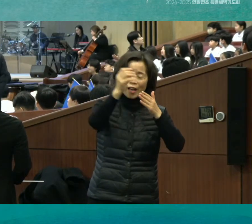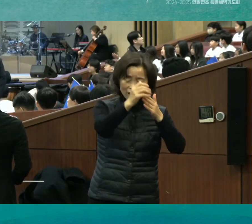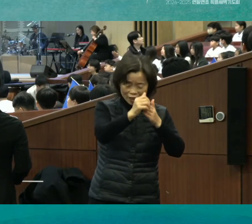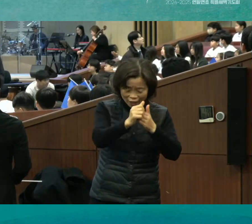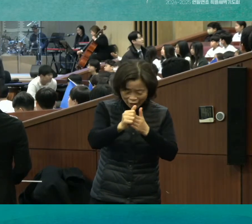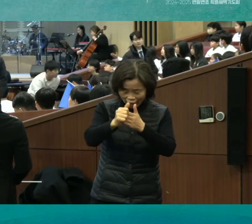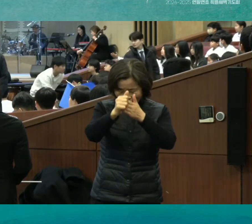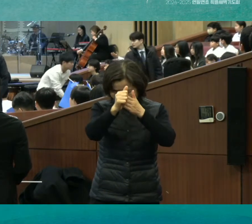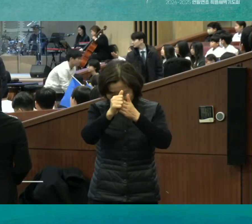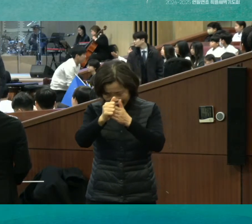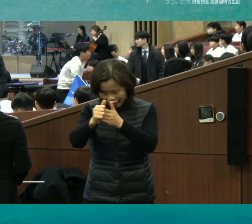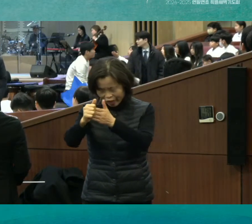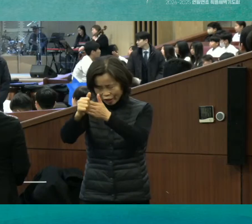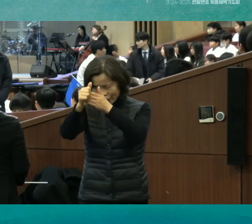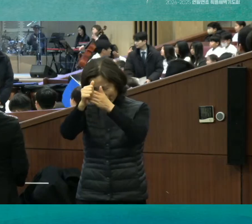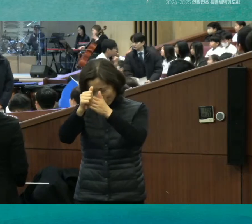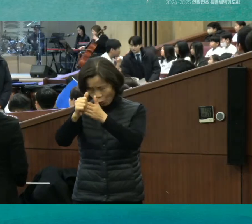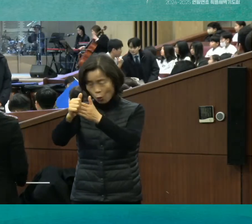날